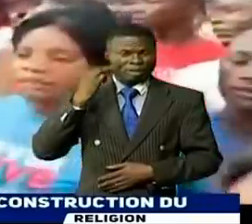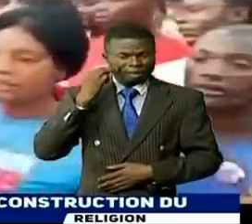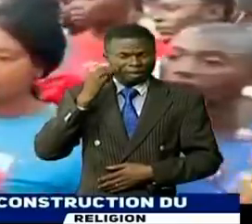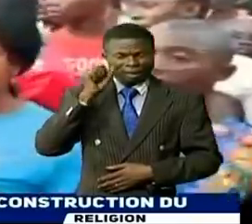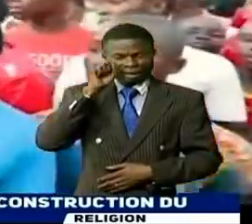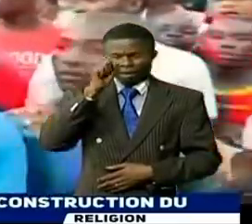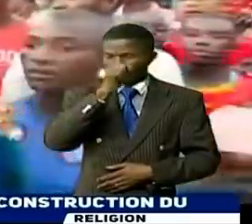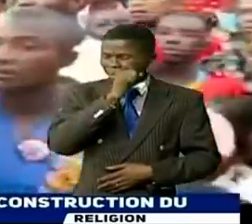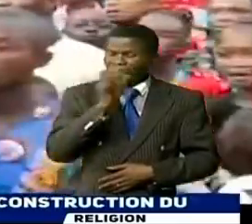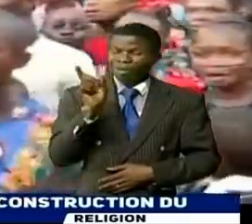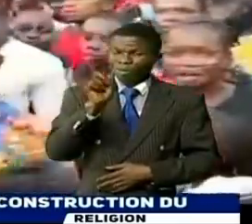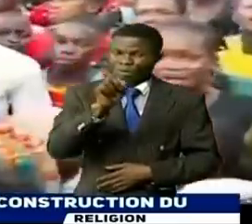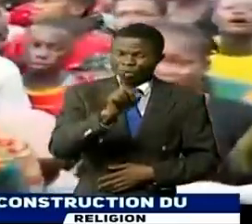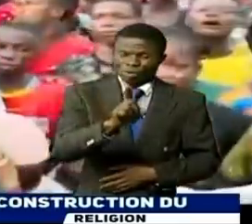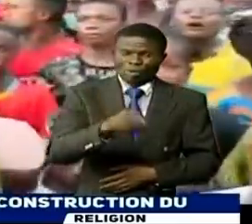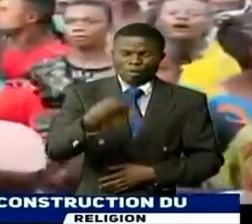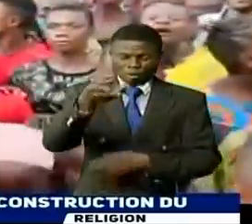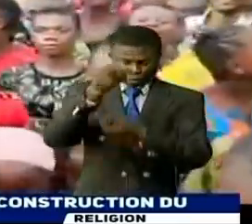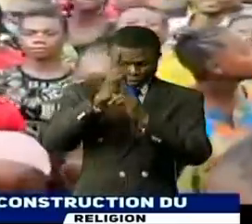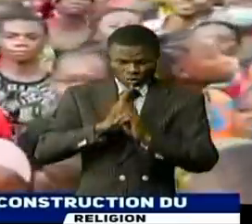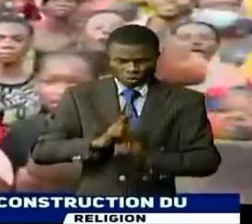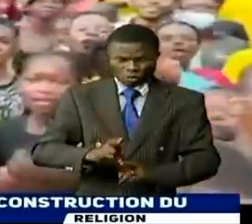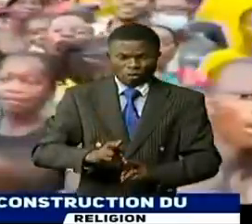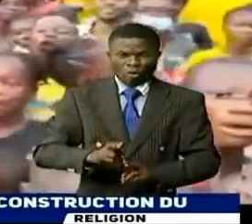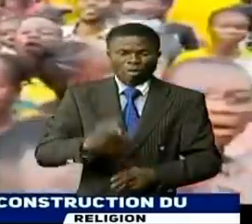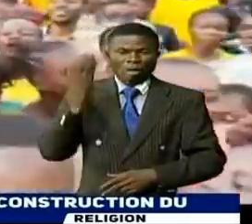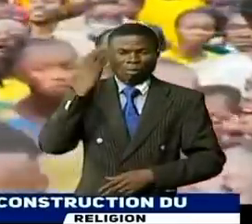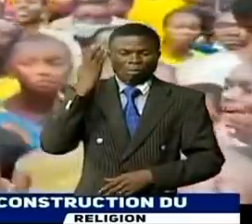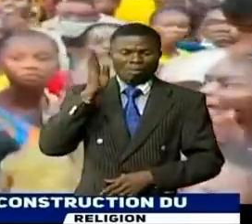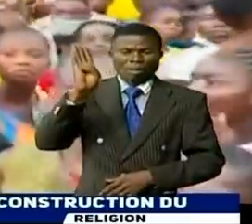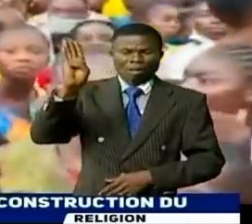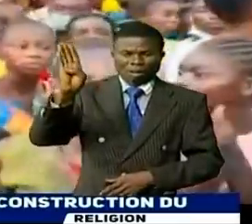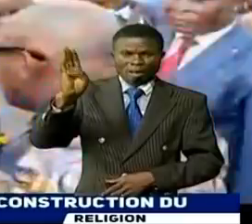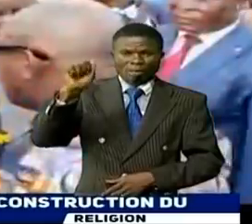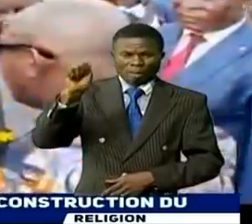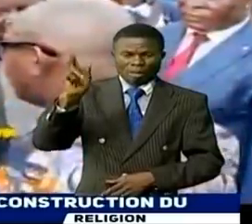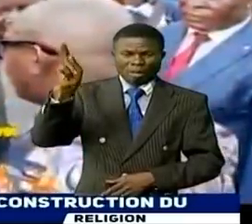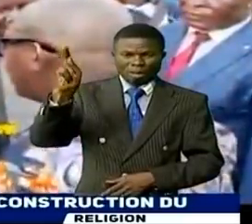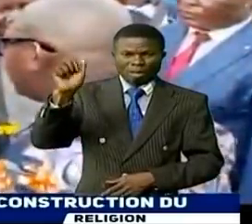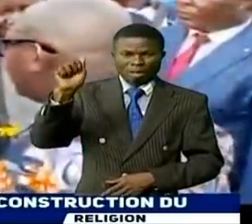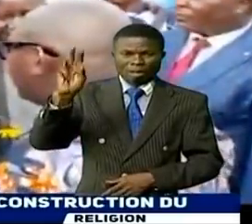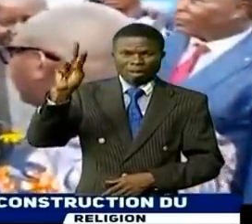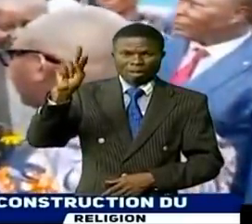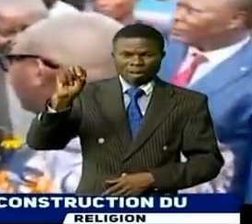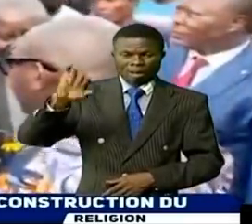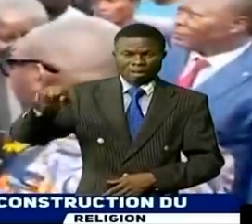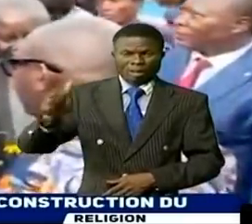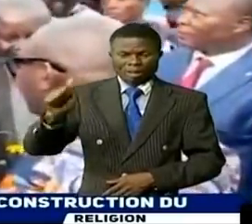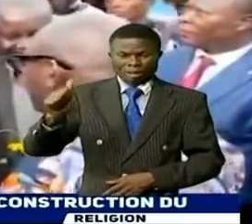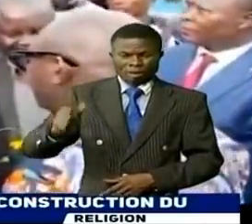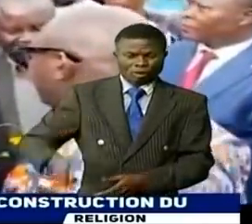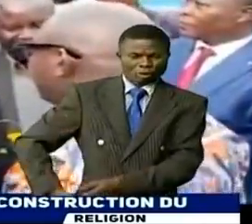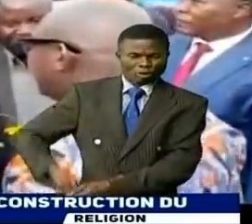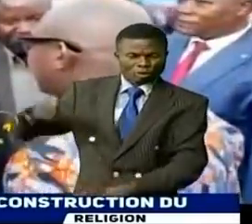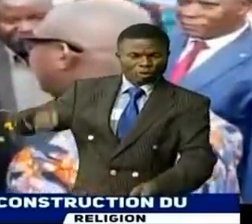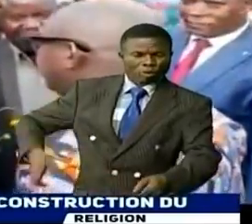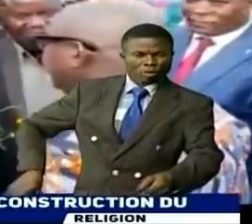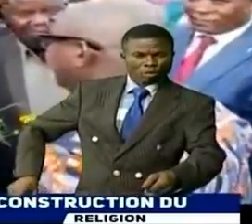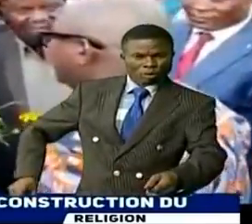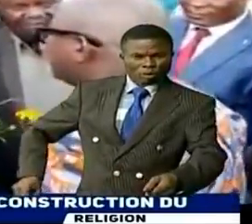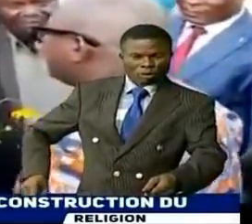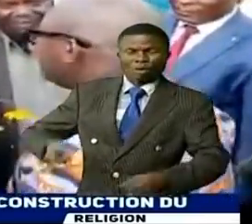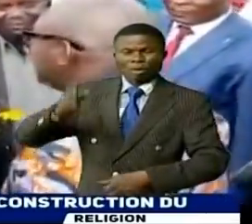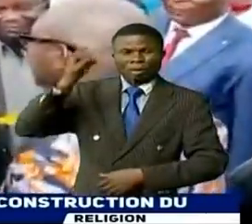Samalukonde Kyenge d'honorer la mémoire du bienheureux Isidore Bakanja. À bord d'un canot rapide, le chef du gouvernement a